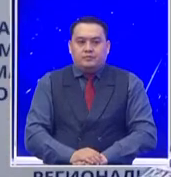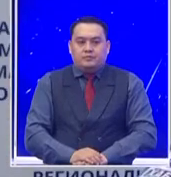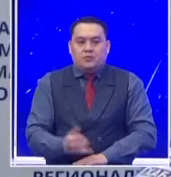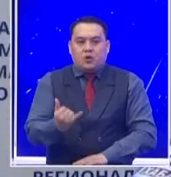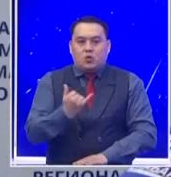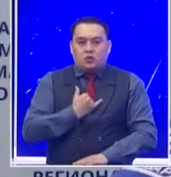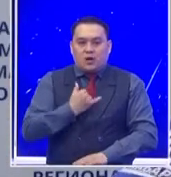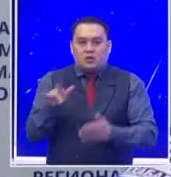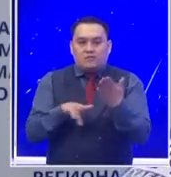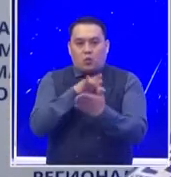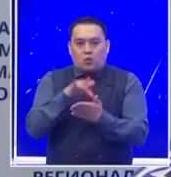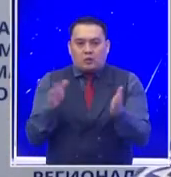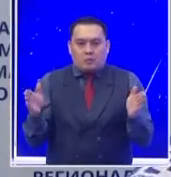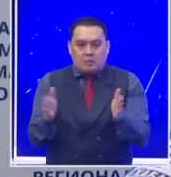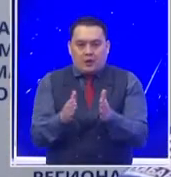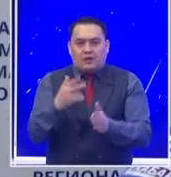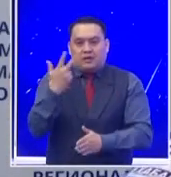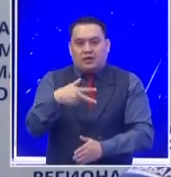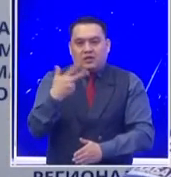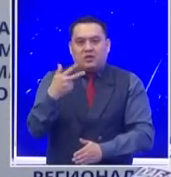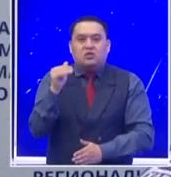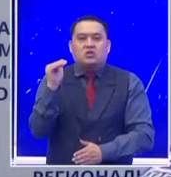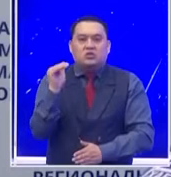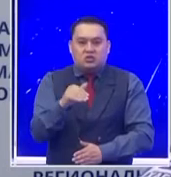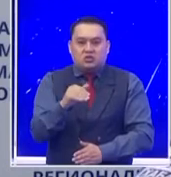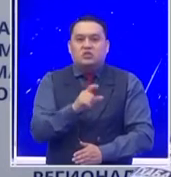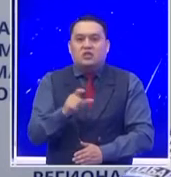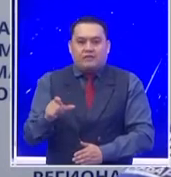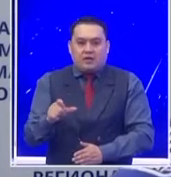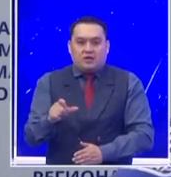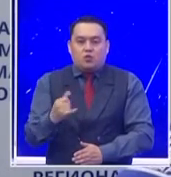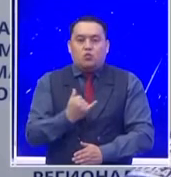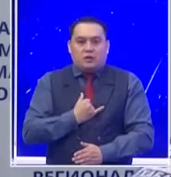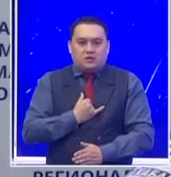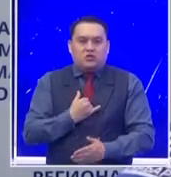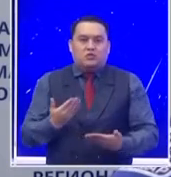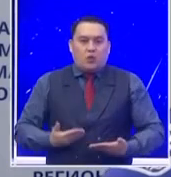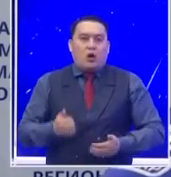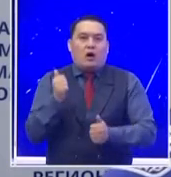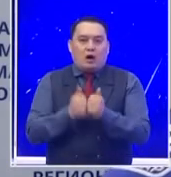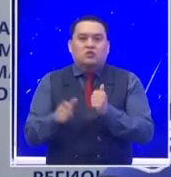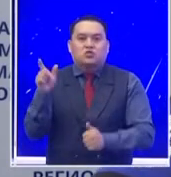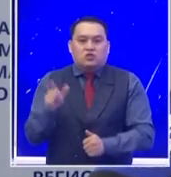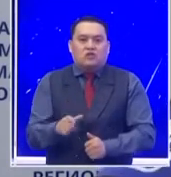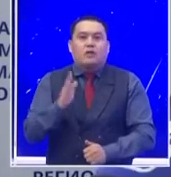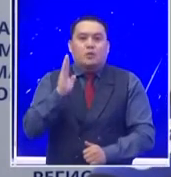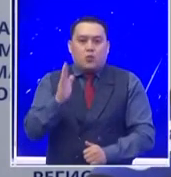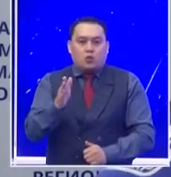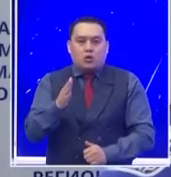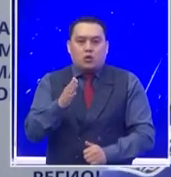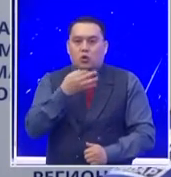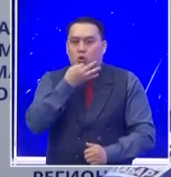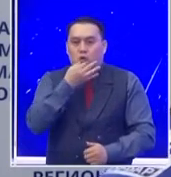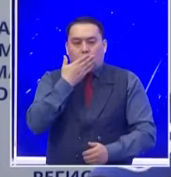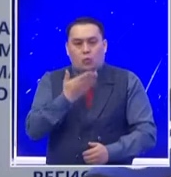город небольшой 30-34 400 граждан жителем вашем городе и каждый житель будет с любовью